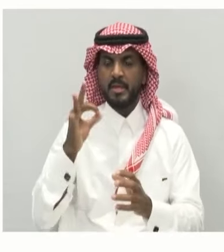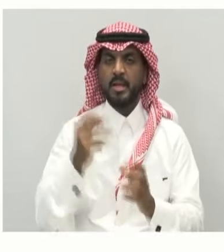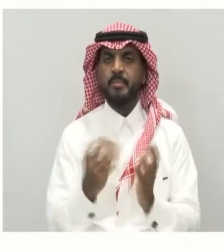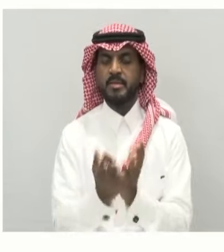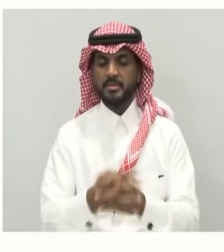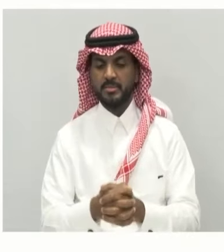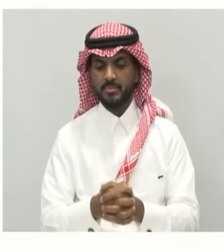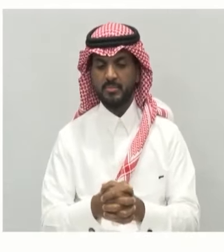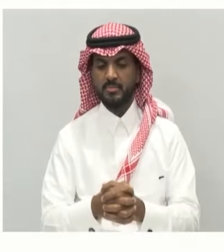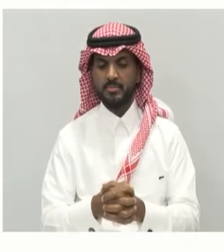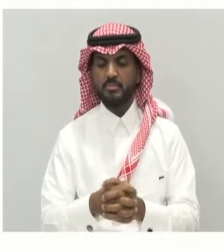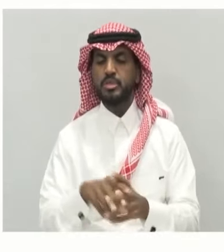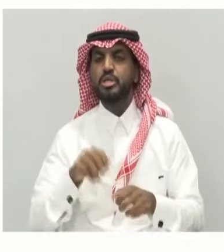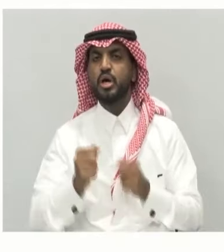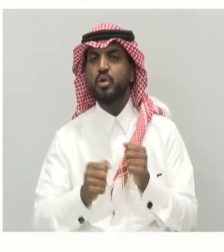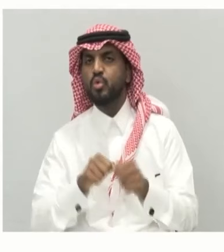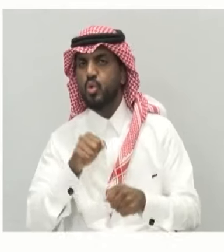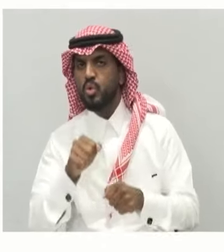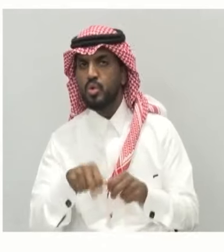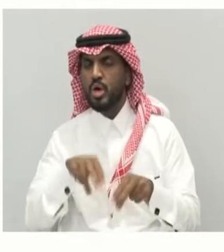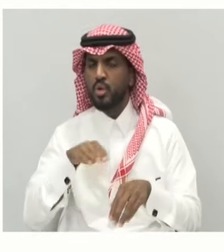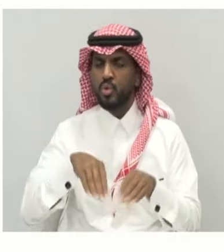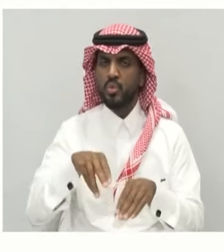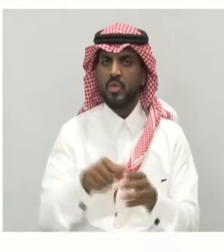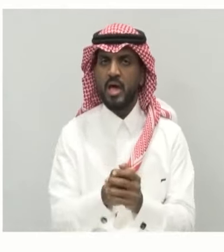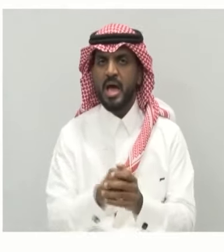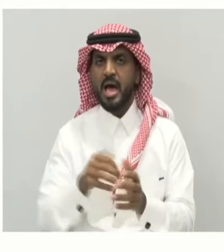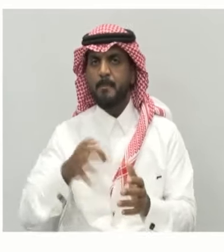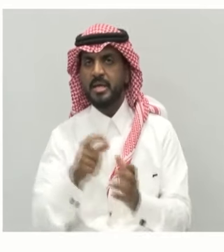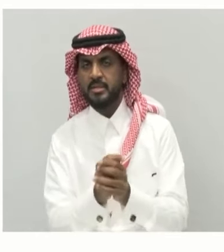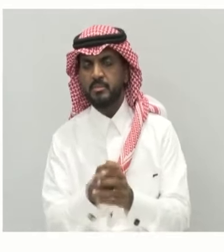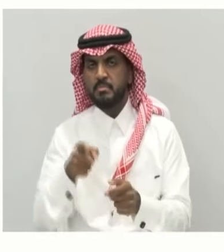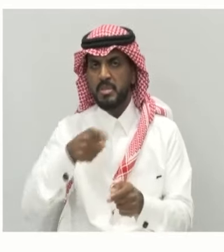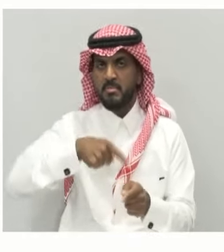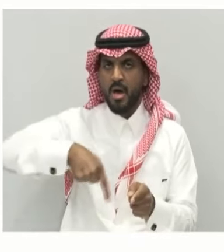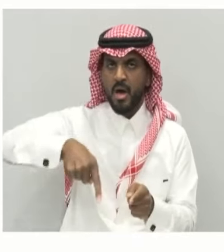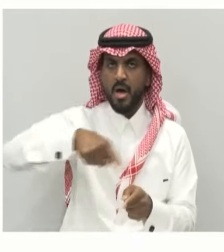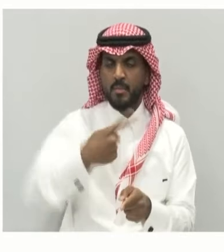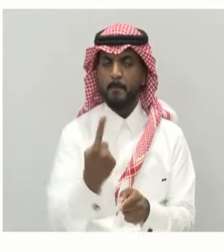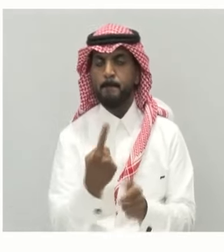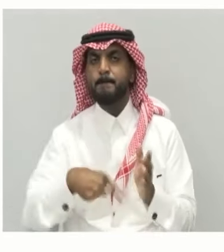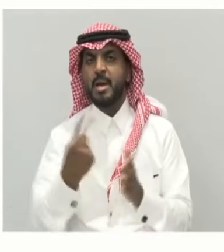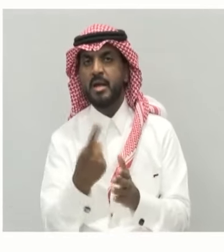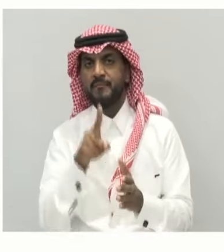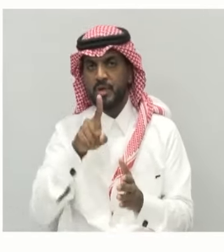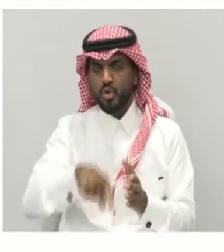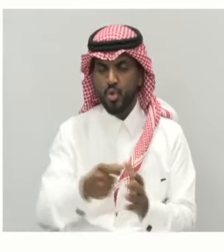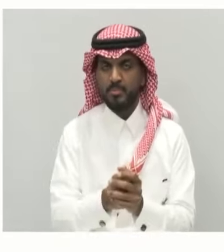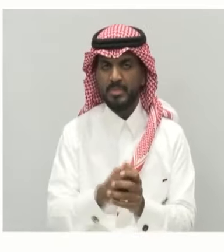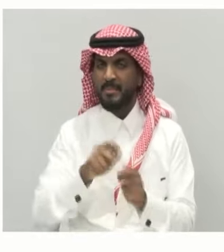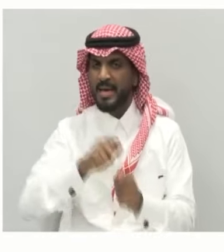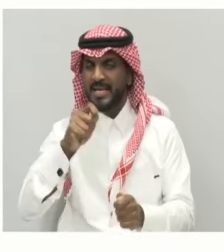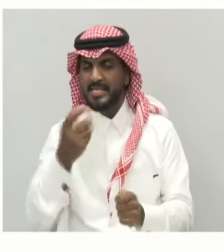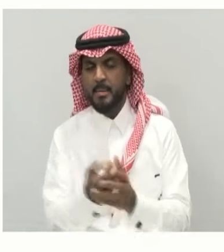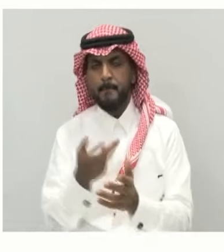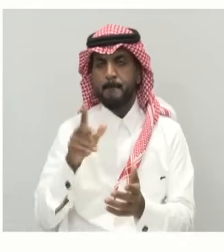الدرس يركض احمد حول مضمار مره يوميا فهل اقيس هذه المسافه بالمليمترات